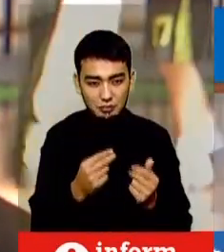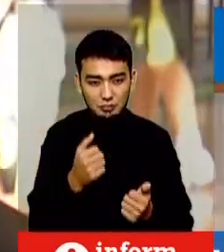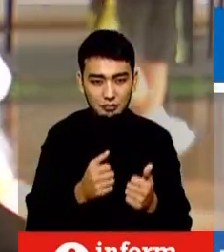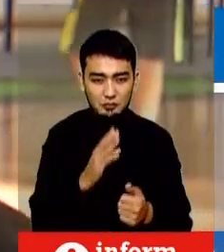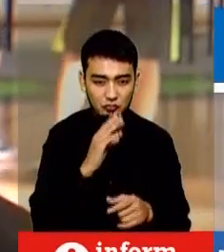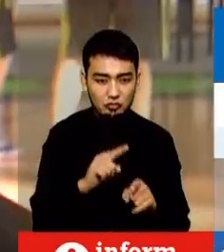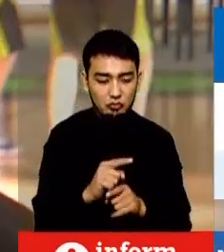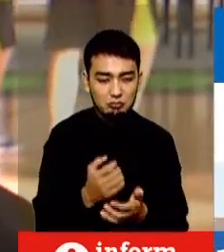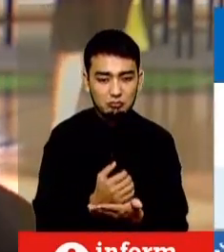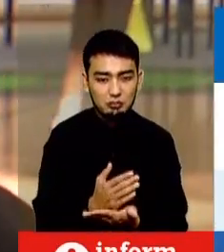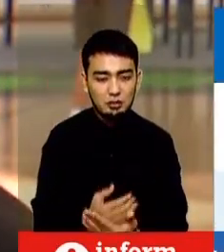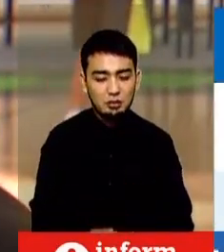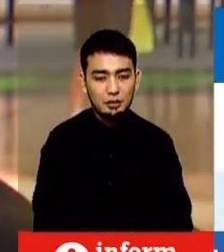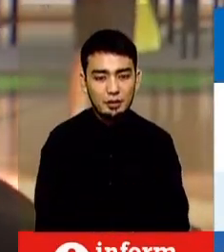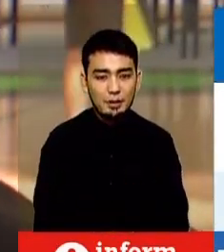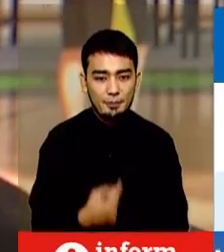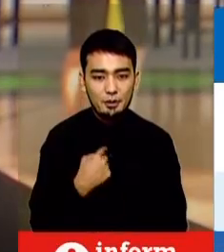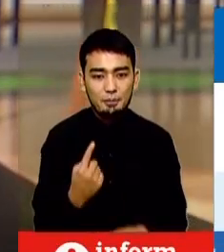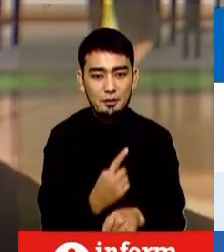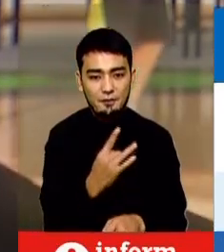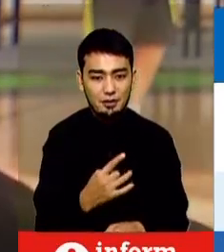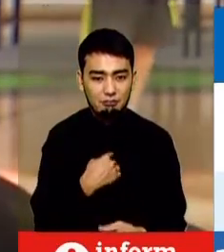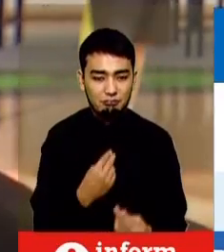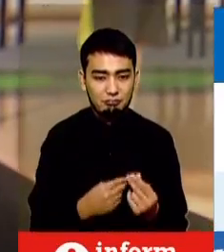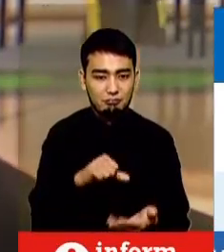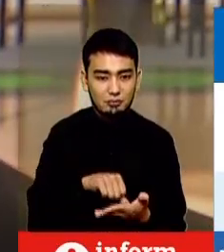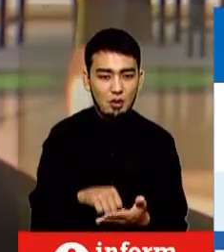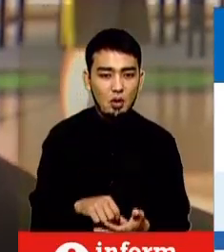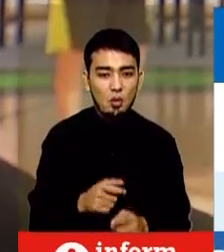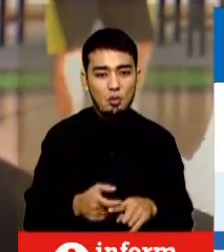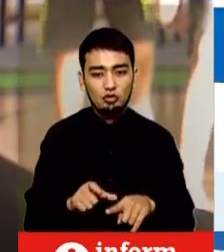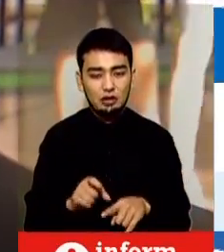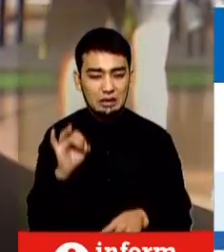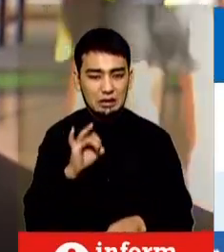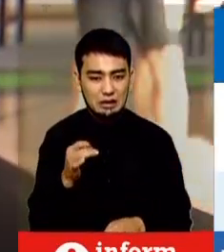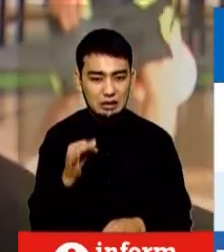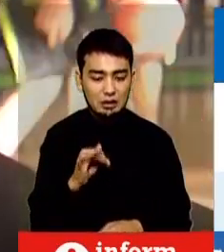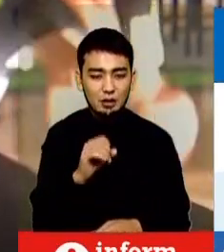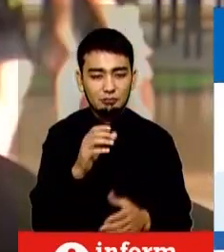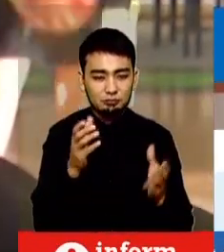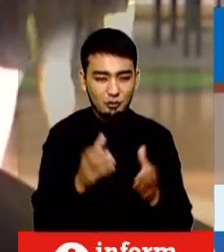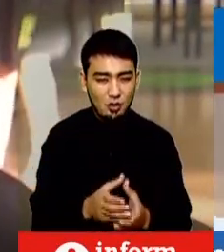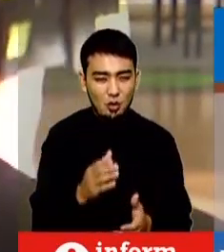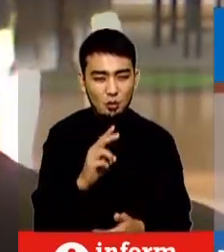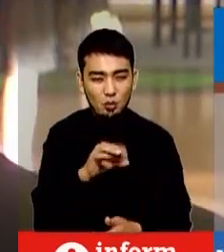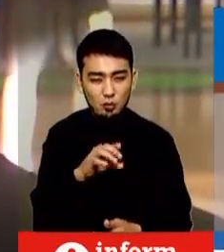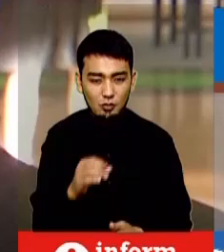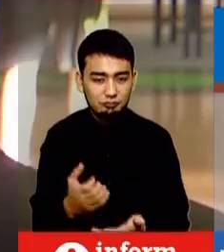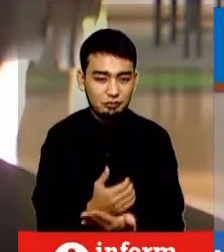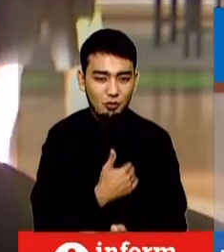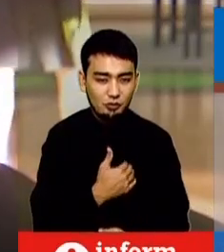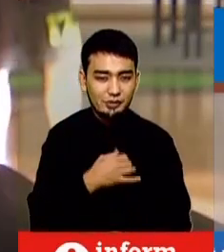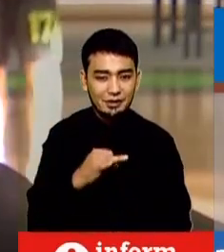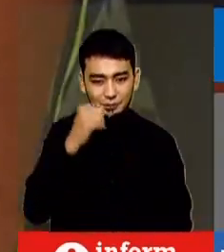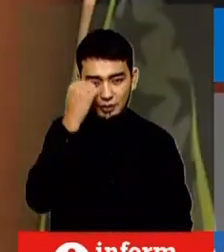Участвую первый раз. Ну, очень интересно. Биться за Кубок Надежды. Я хочу сказать большое спасибо организаторам